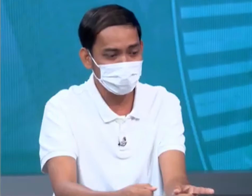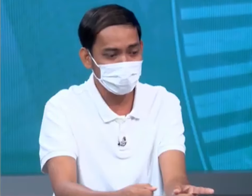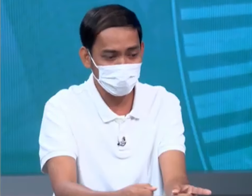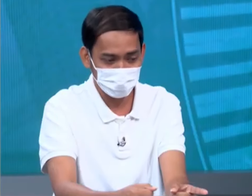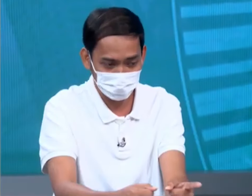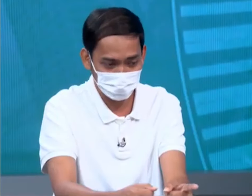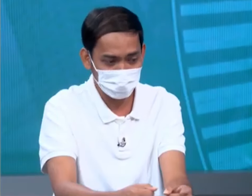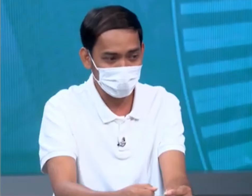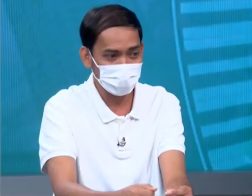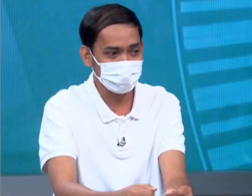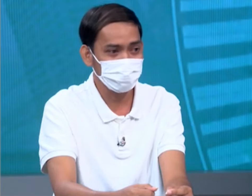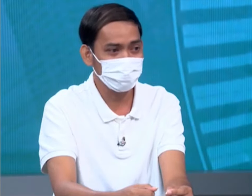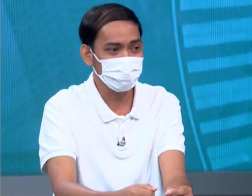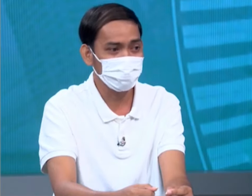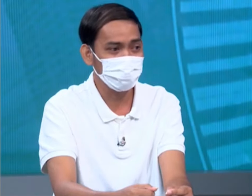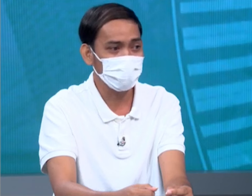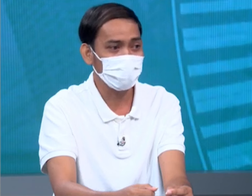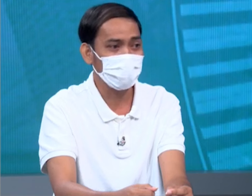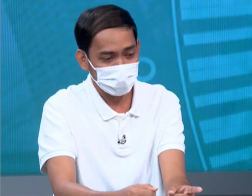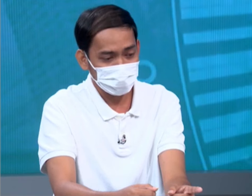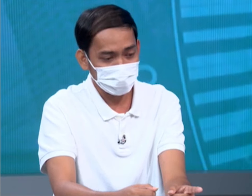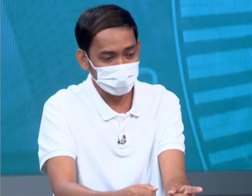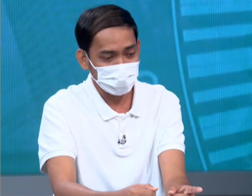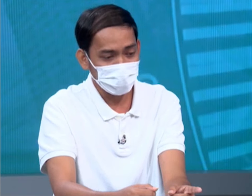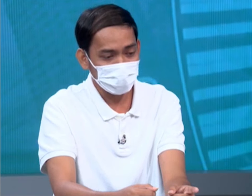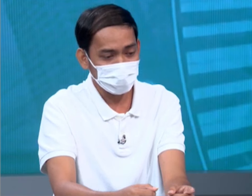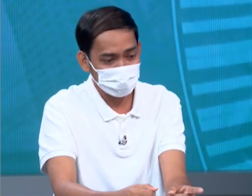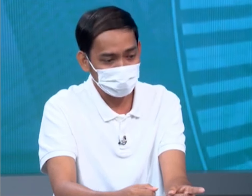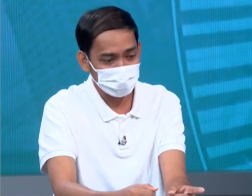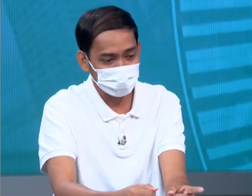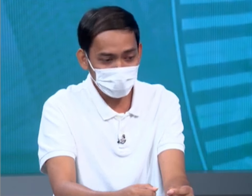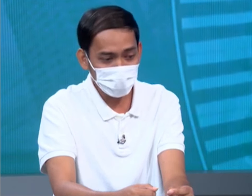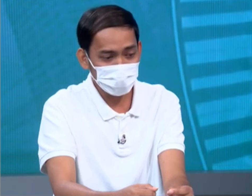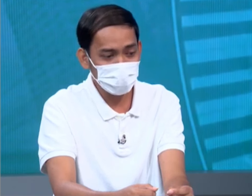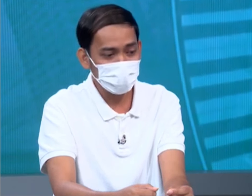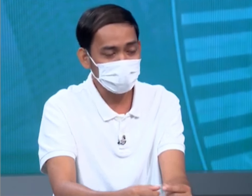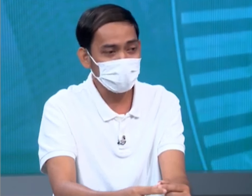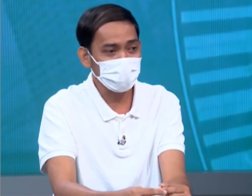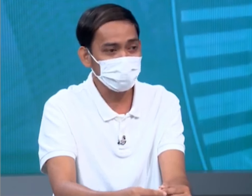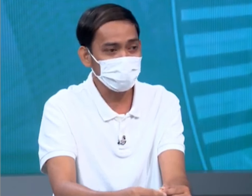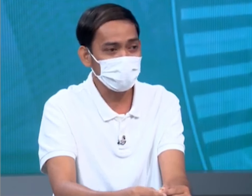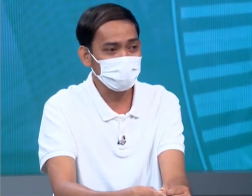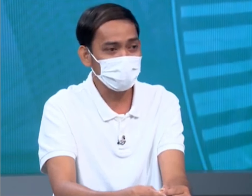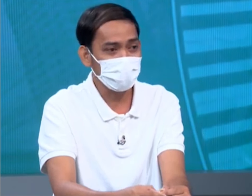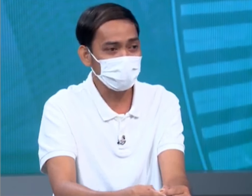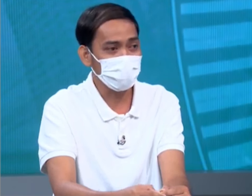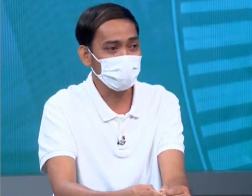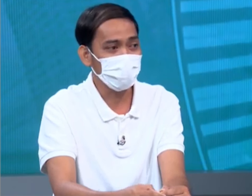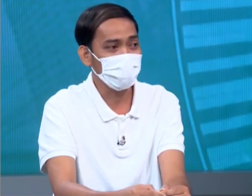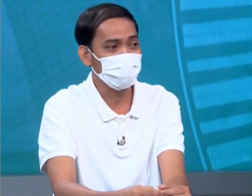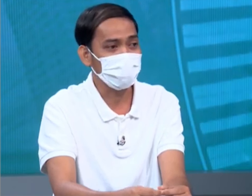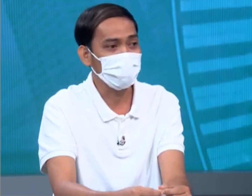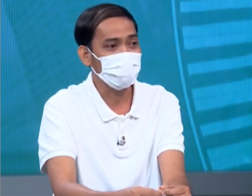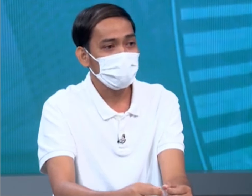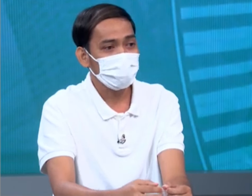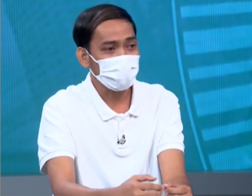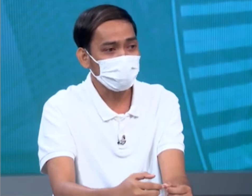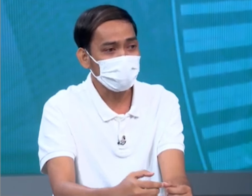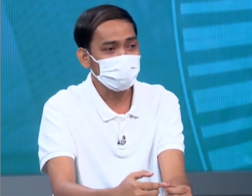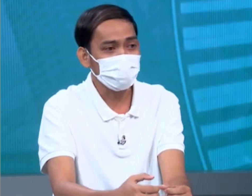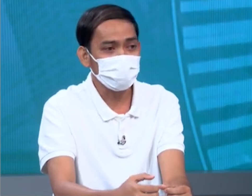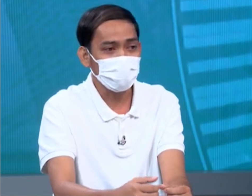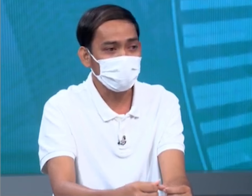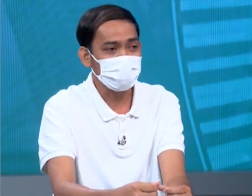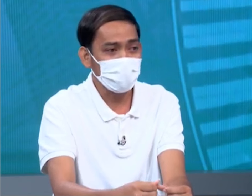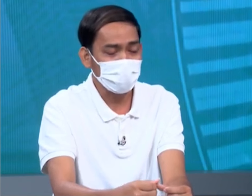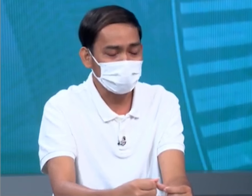apartment ng kapatid ng lalaki, doon tumitira. Sa totoo lang, yung source ko po, yung nagbibigay sa akin ng impormasyon dati, hindi ko pinakikinggan. Pero